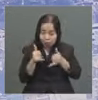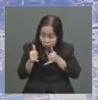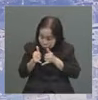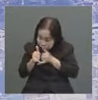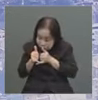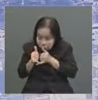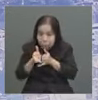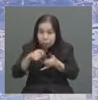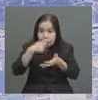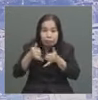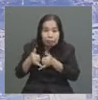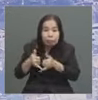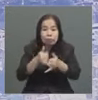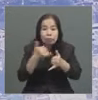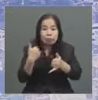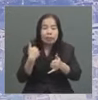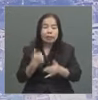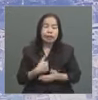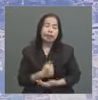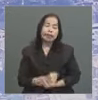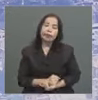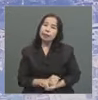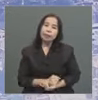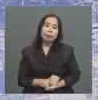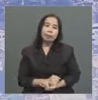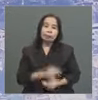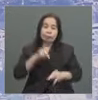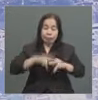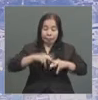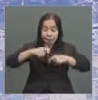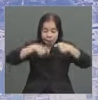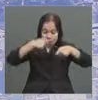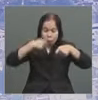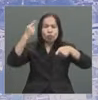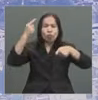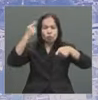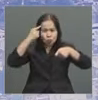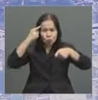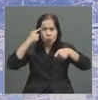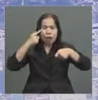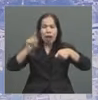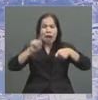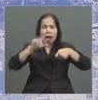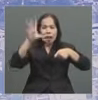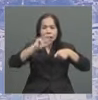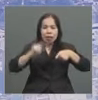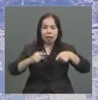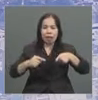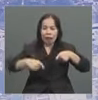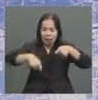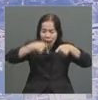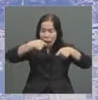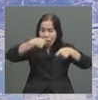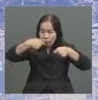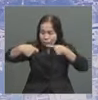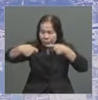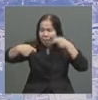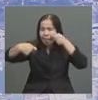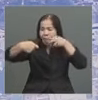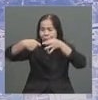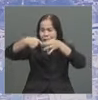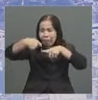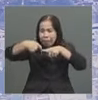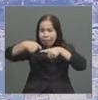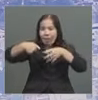ดกันด้วยการทานอาหารก็เรารู้อยู่นะครับมันจะติดจากสารคัดหลั่งการใช้ช้อนการ